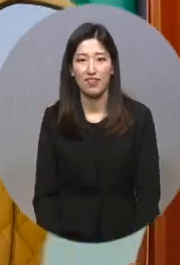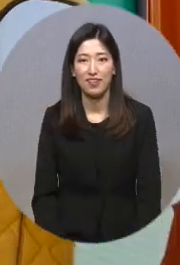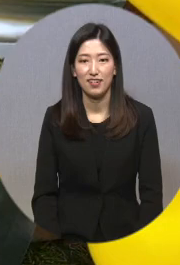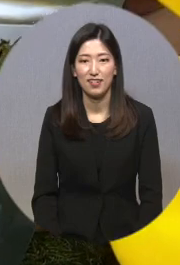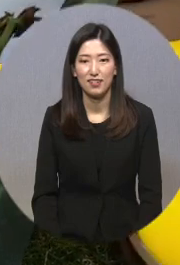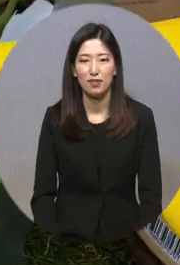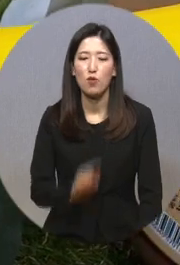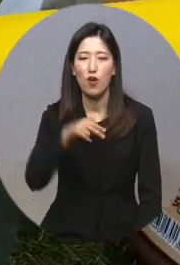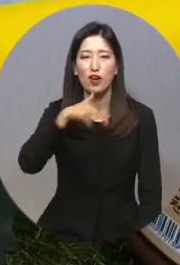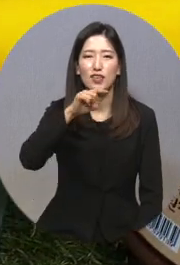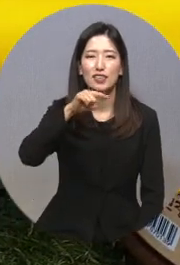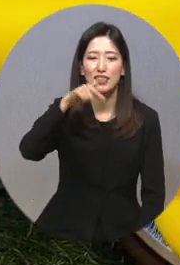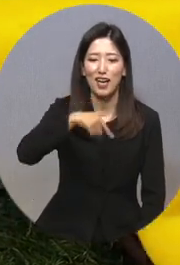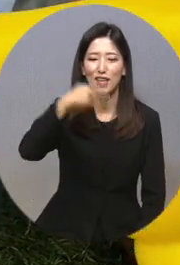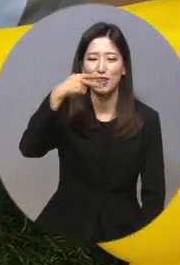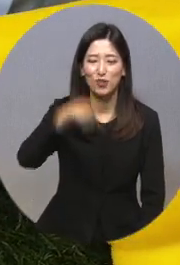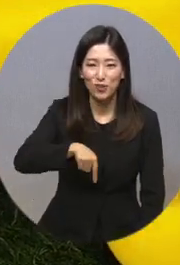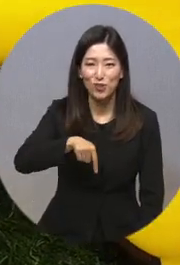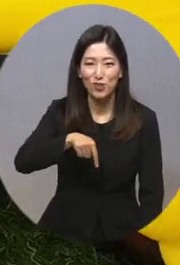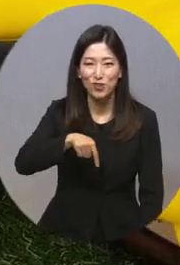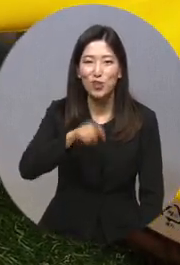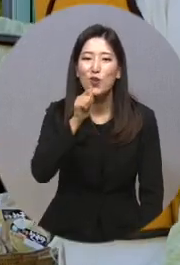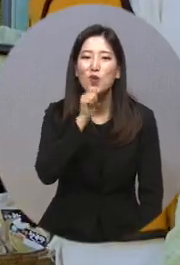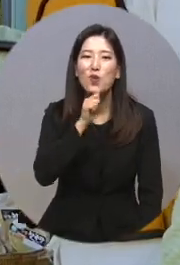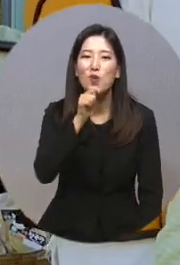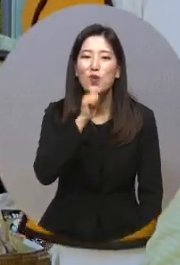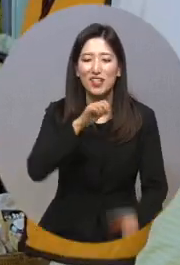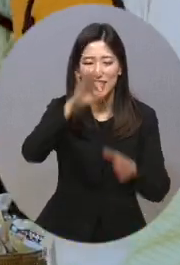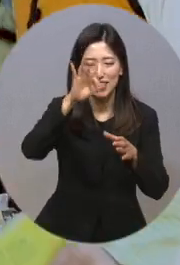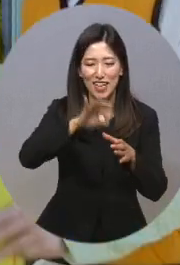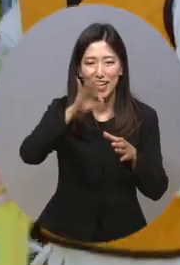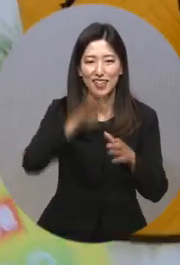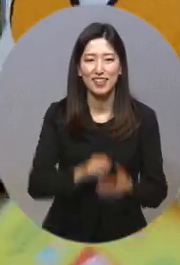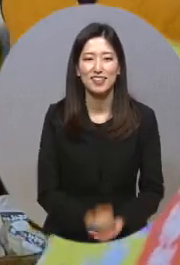동동동동동동동 작두콩 작두콩 차